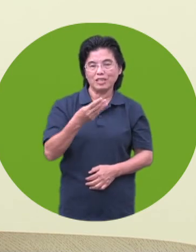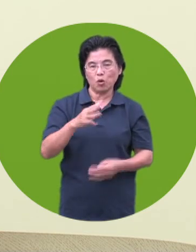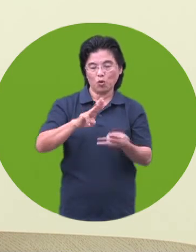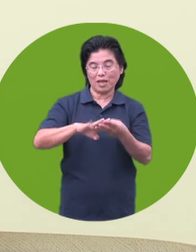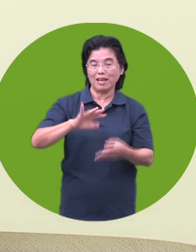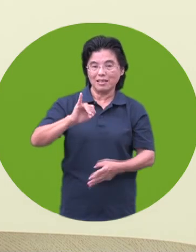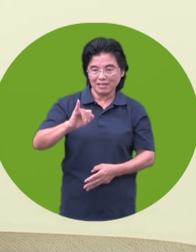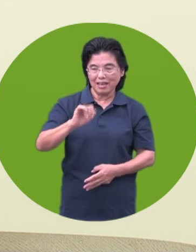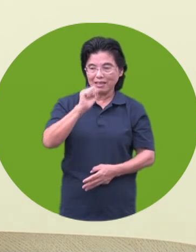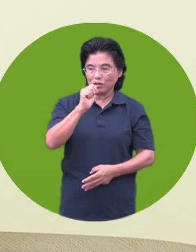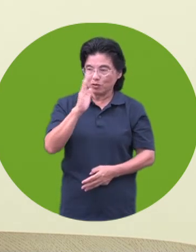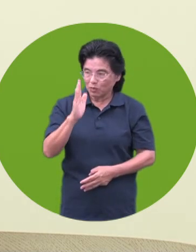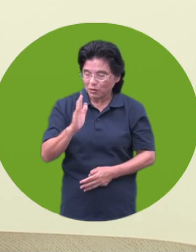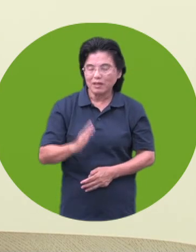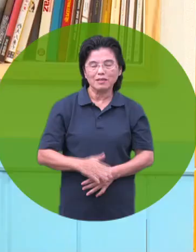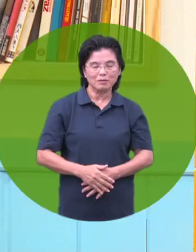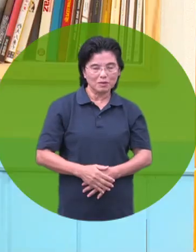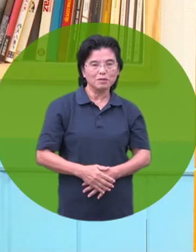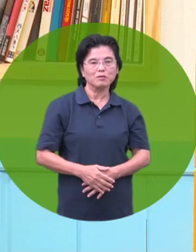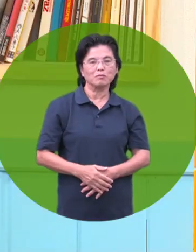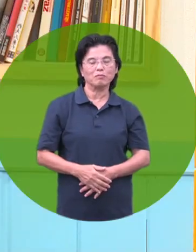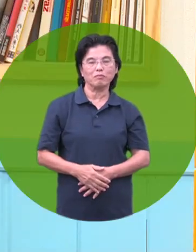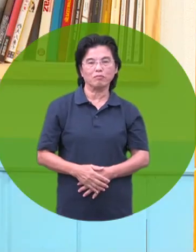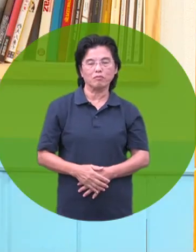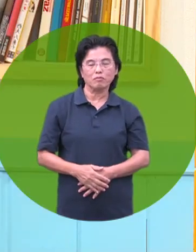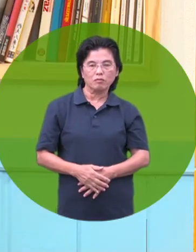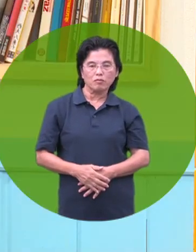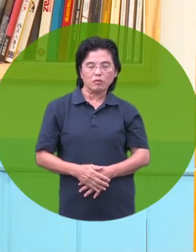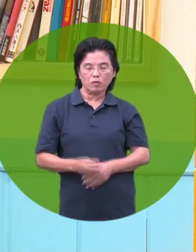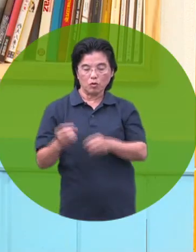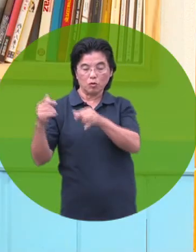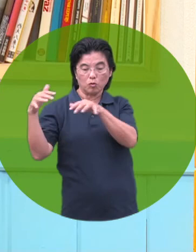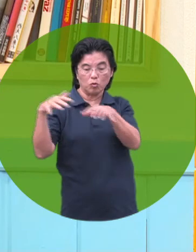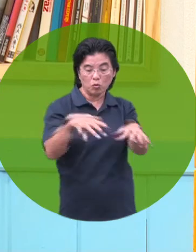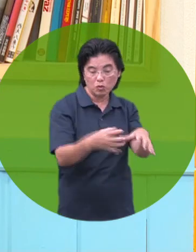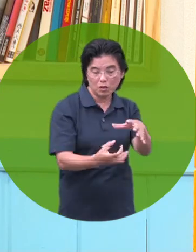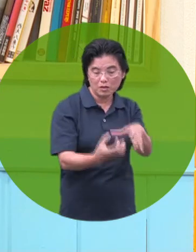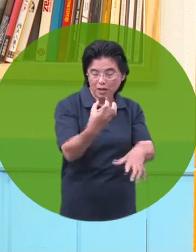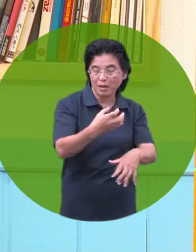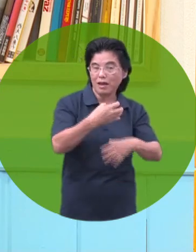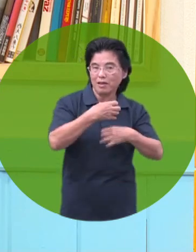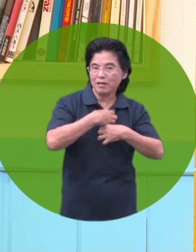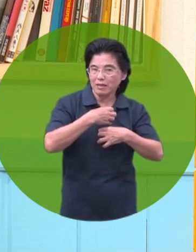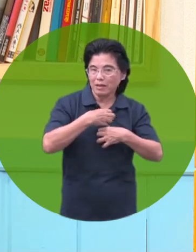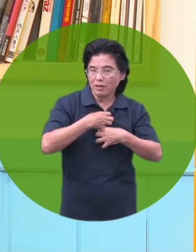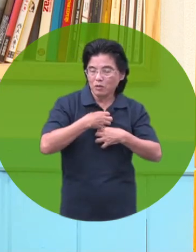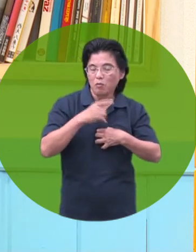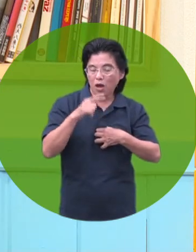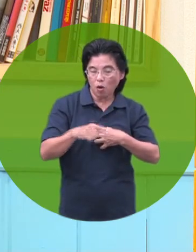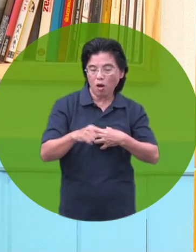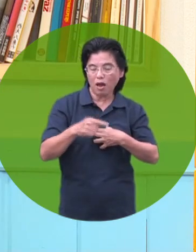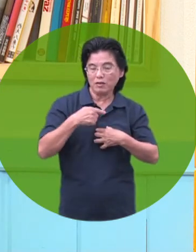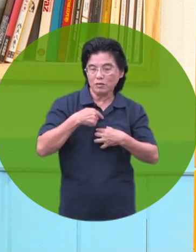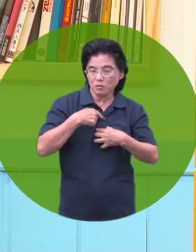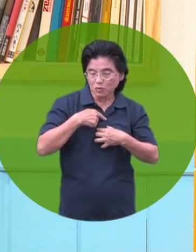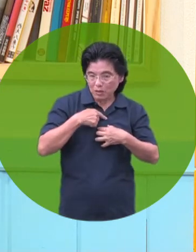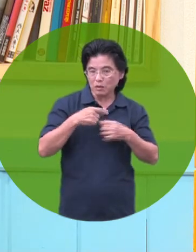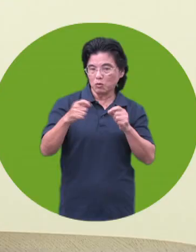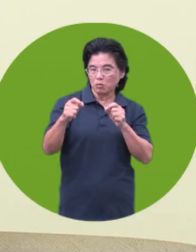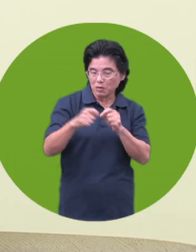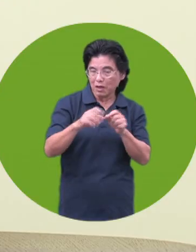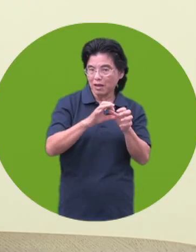。 よろしくお願いします。 土砂災害の危険はいつも私たちの身近にあるということですよ